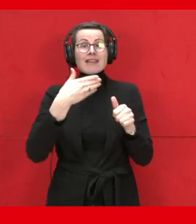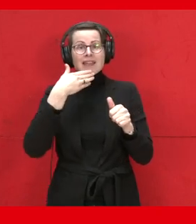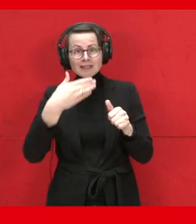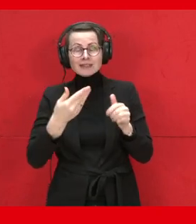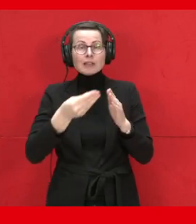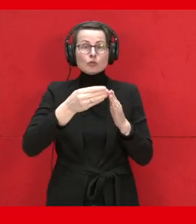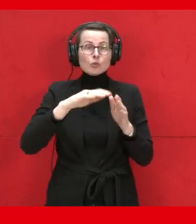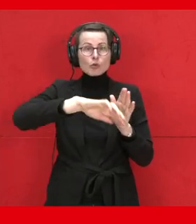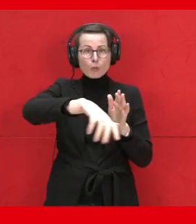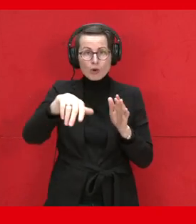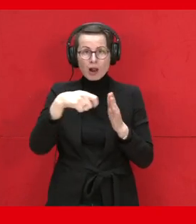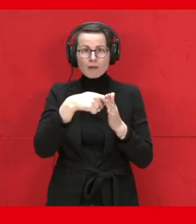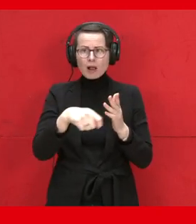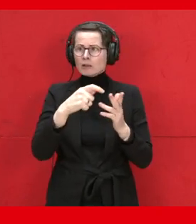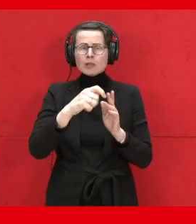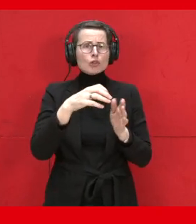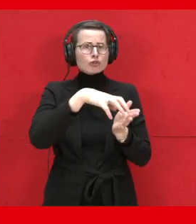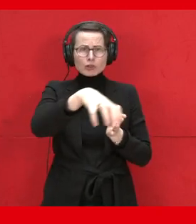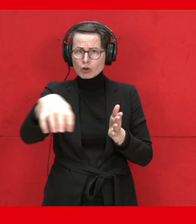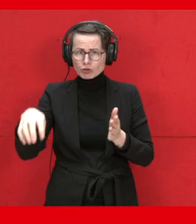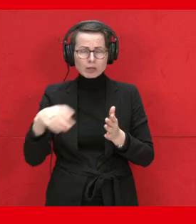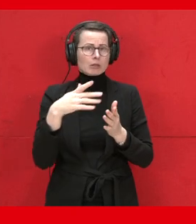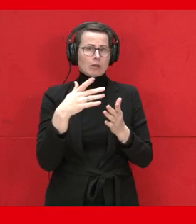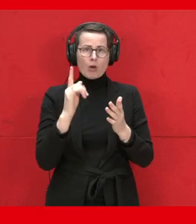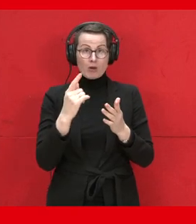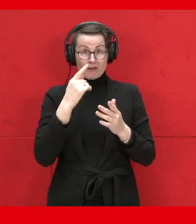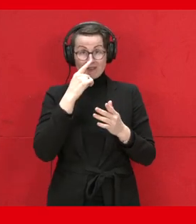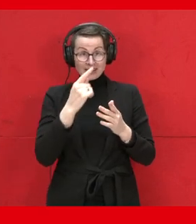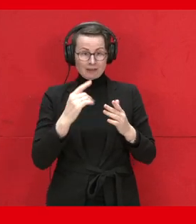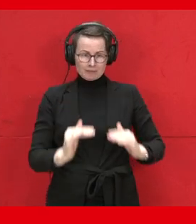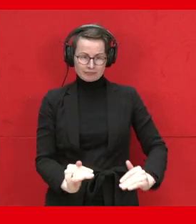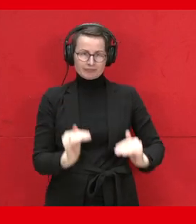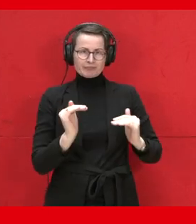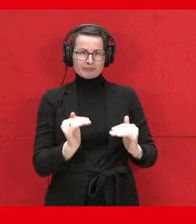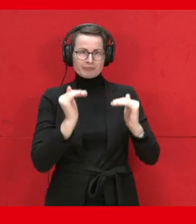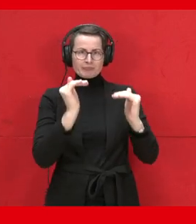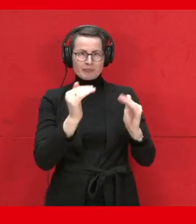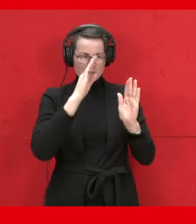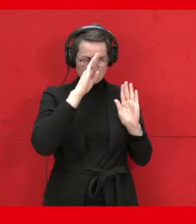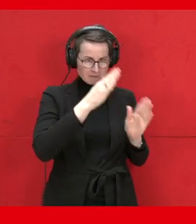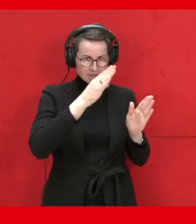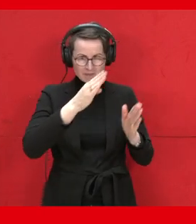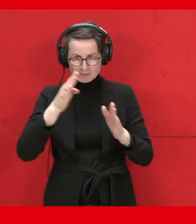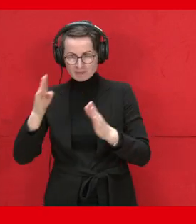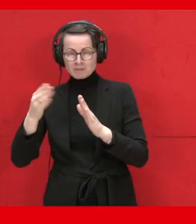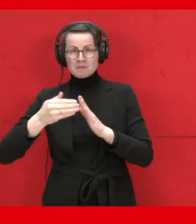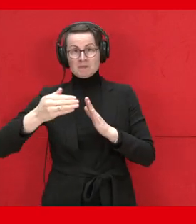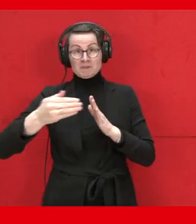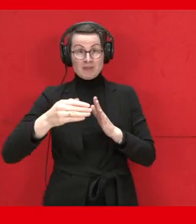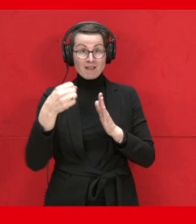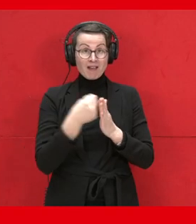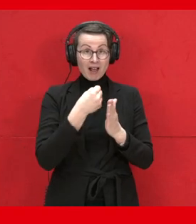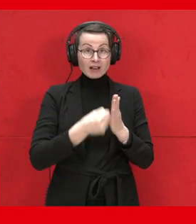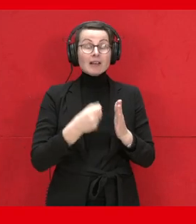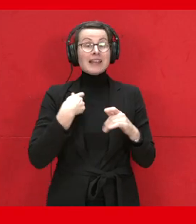Kommunalwahlen gibt, dass es in einzelnen Städten noch Wahlen gibt. Ich glaube, dass wenn wir auf diesem Punkt ansetzen, dass wir in diesen Wahlen auch